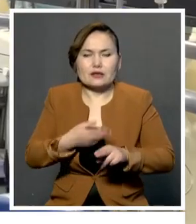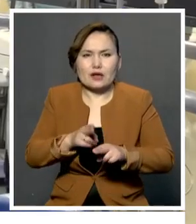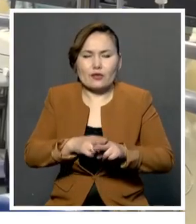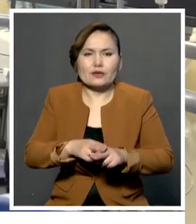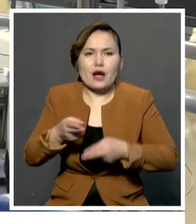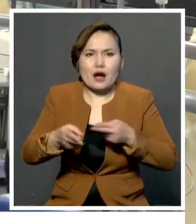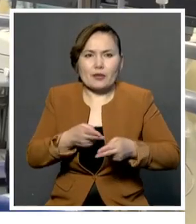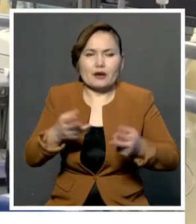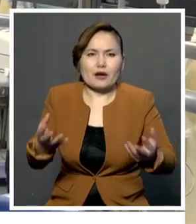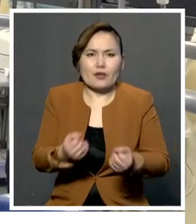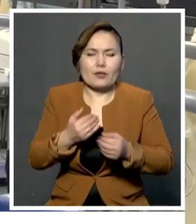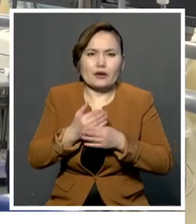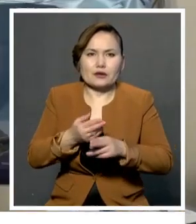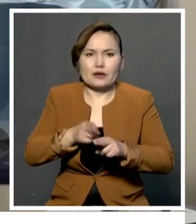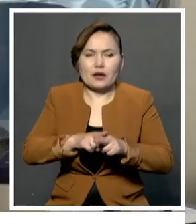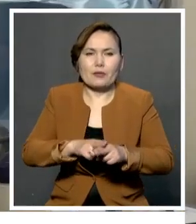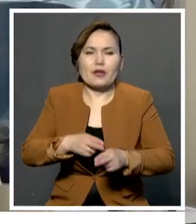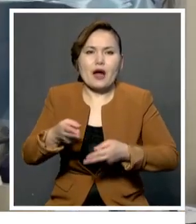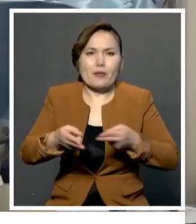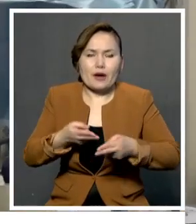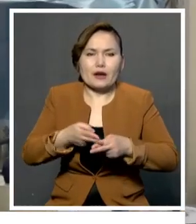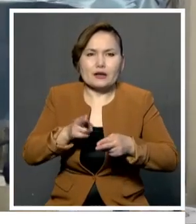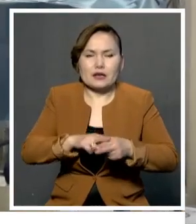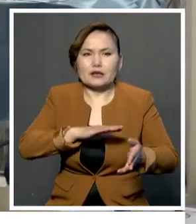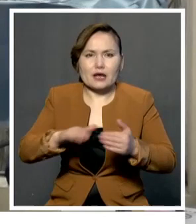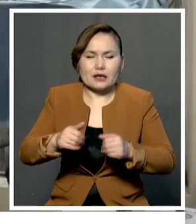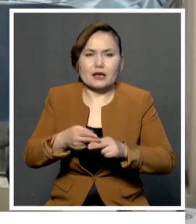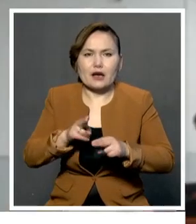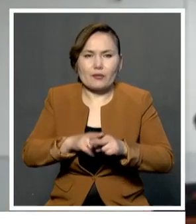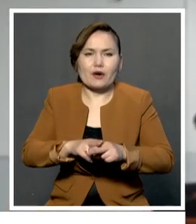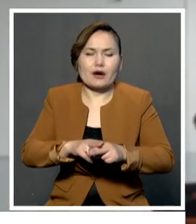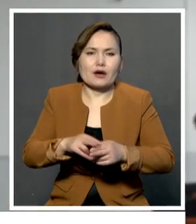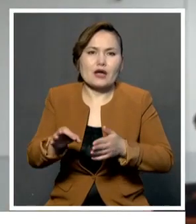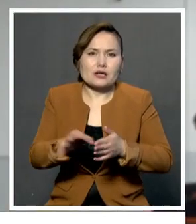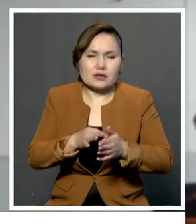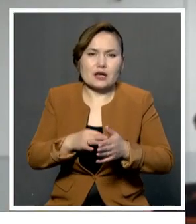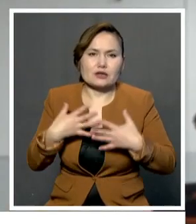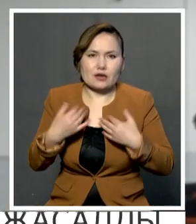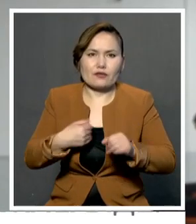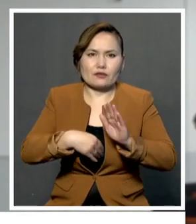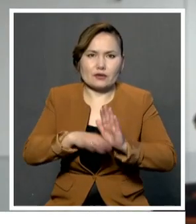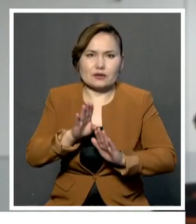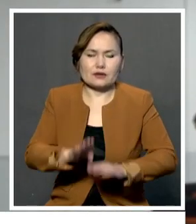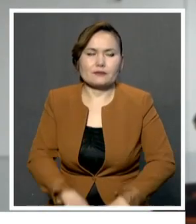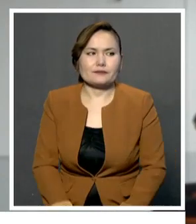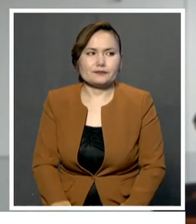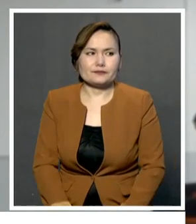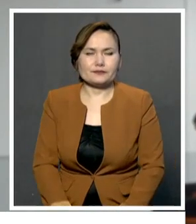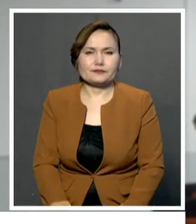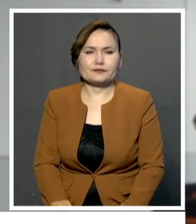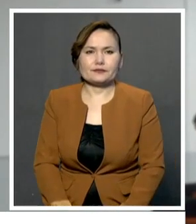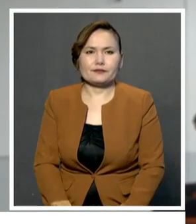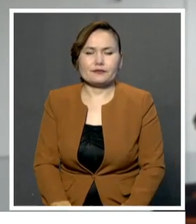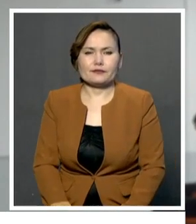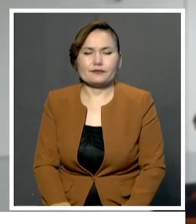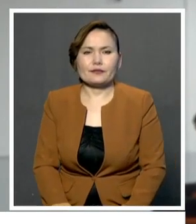Ең қызығы пациенттер операциядан кейін дер кезінде оянып, реабилитациялық кезең жеңіл өтеді. Пациенттер егде жаста, оларға ашық түрде